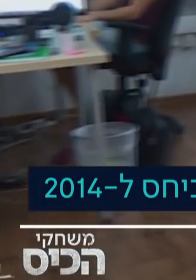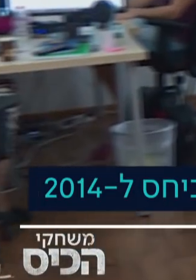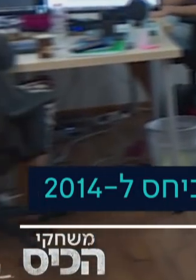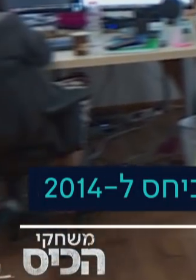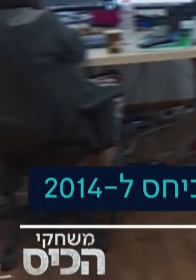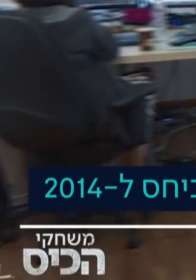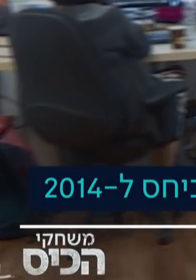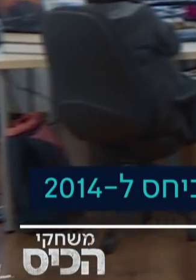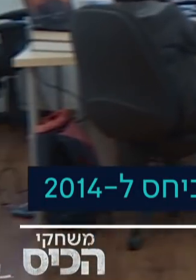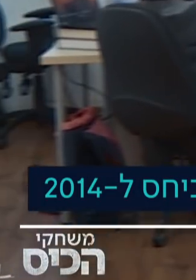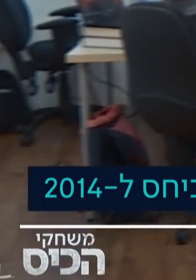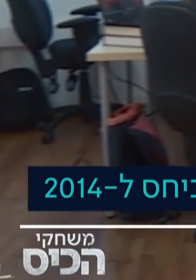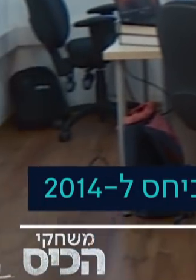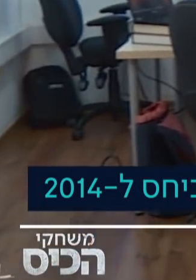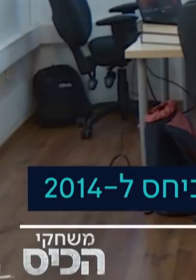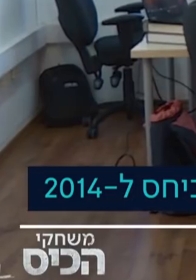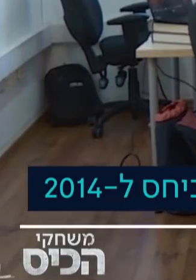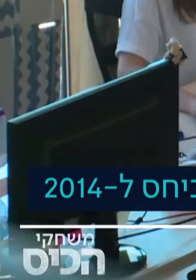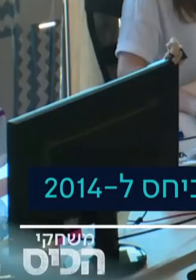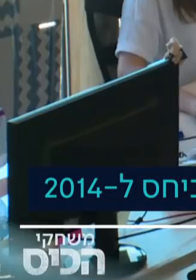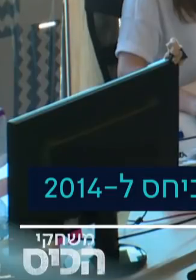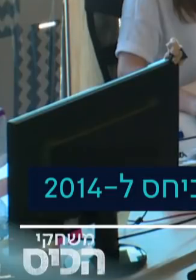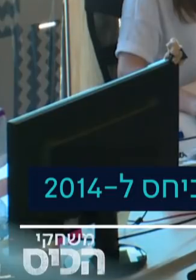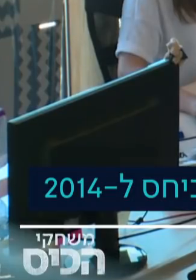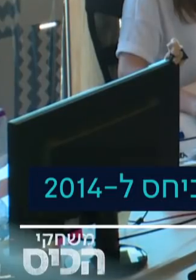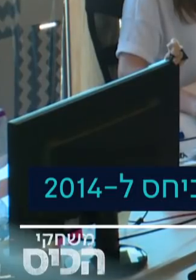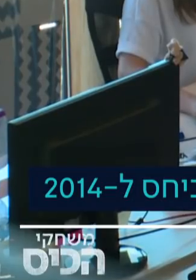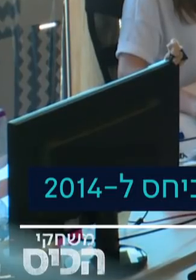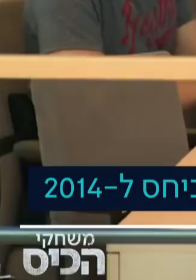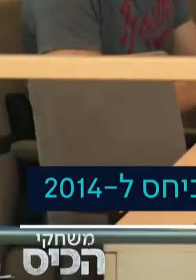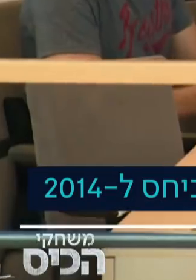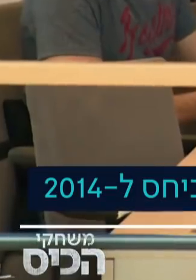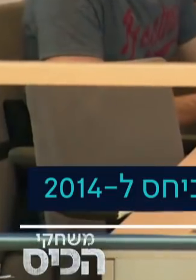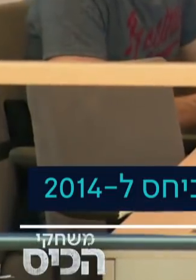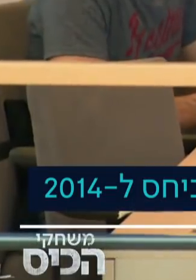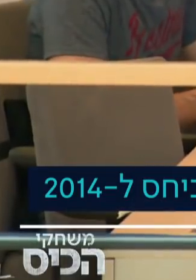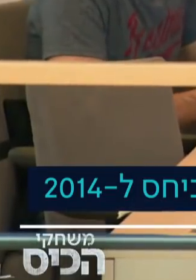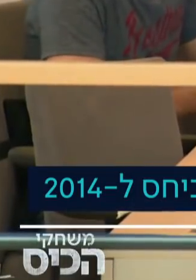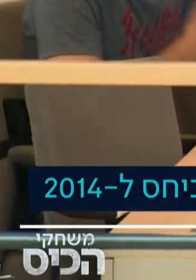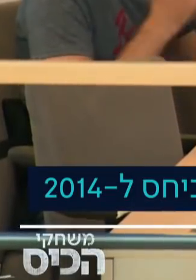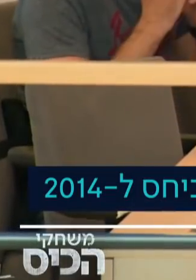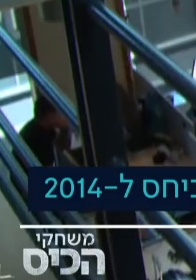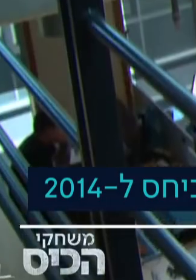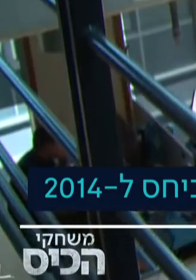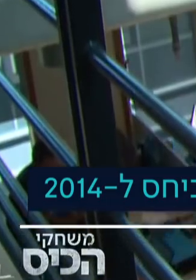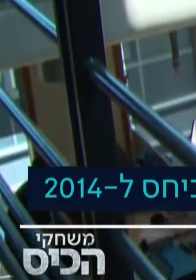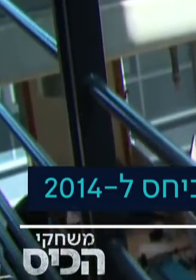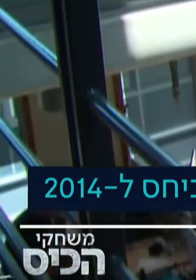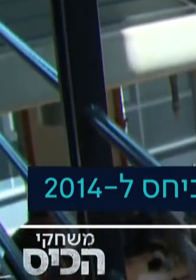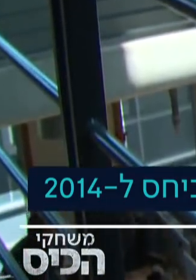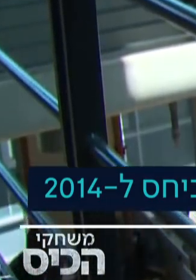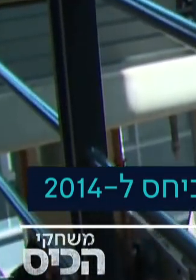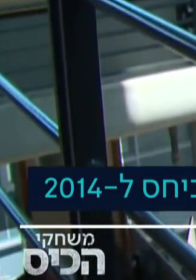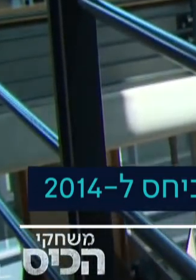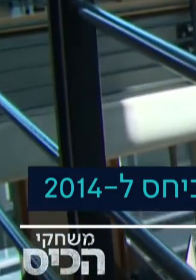ישראל היא כבר לא סטארט-אפ ניישן, או ליתר דיוק, פחות סטארט-אפ ניישן. כך עולה מנתוני רשות החדשנות שפורסמו היום